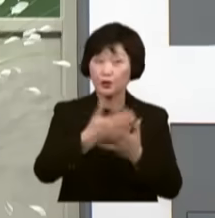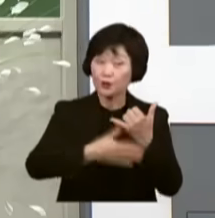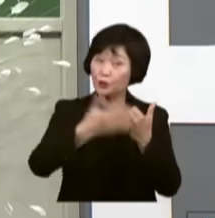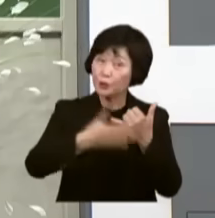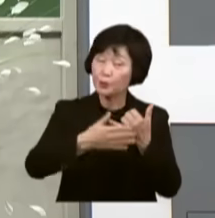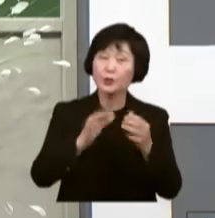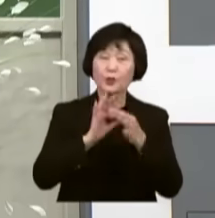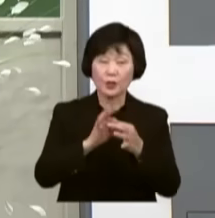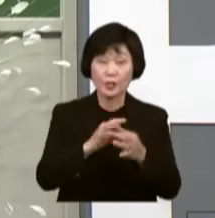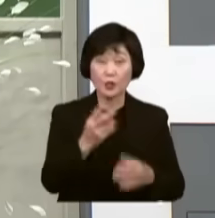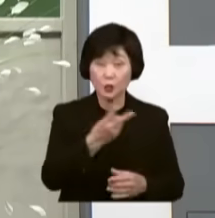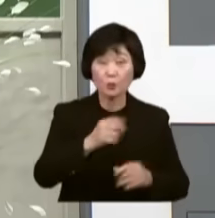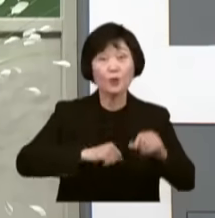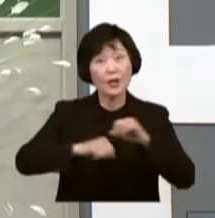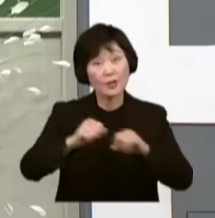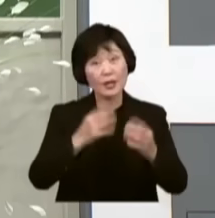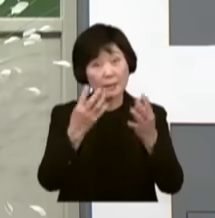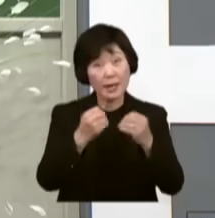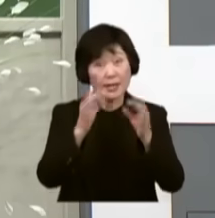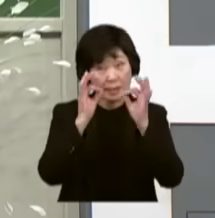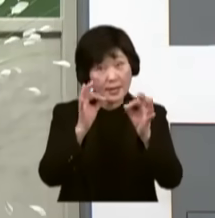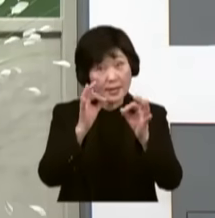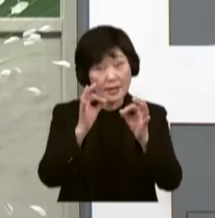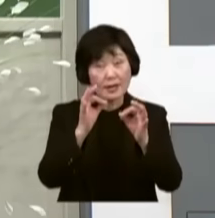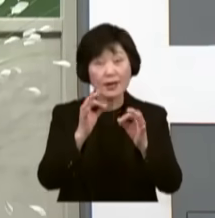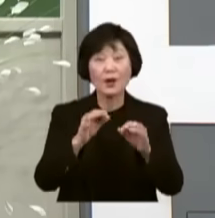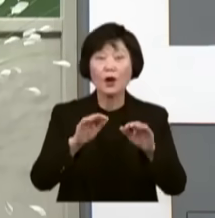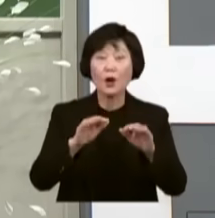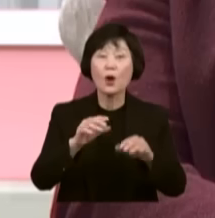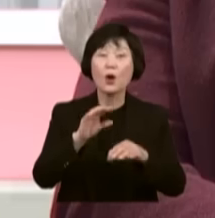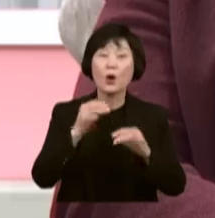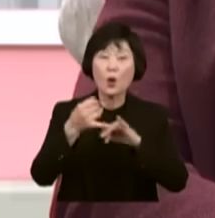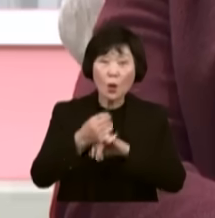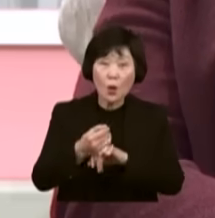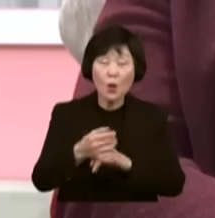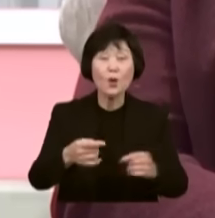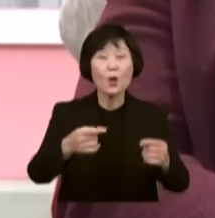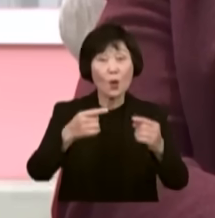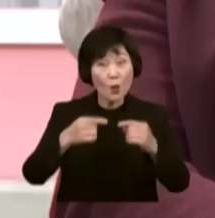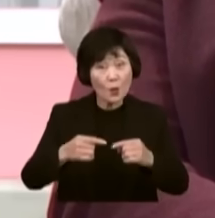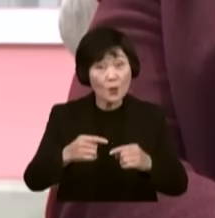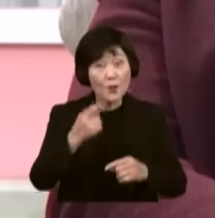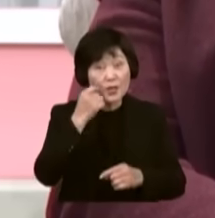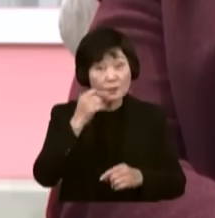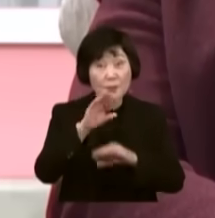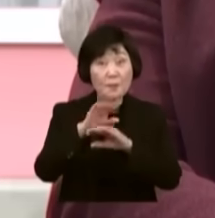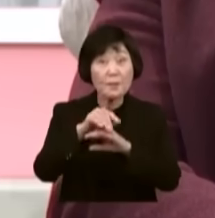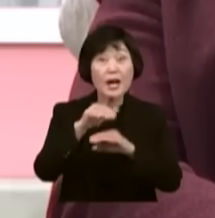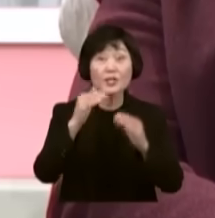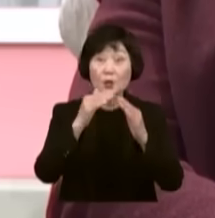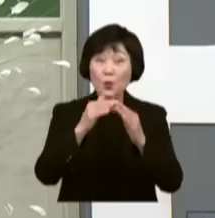네, 네. 꼭 나오고 싶은 방송국이 있었다 그래요? 여기예요. 그곳이, 예, 네, 그곳이